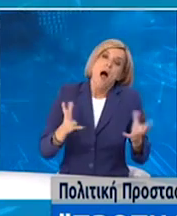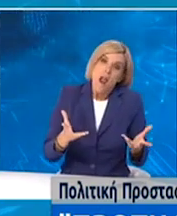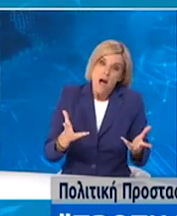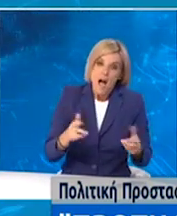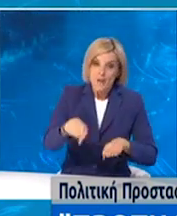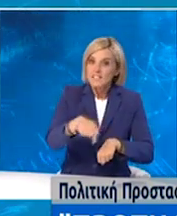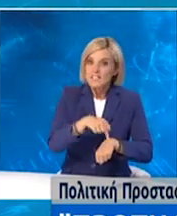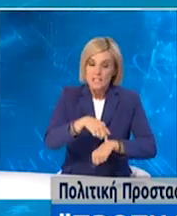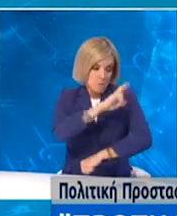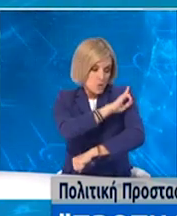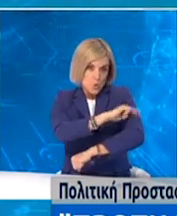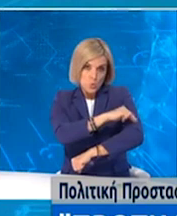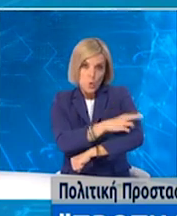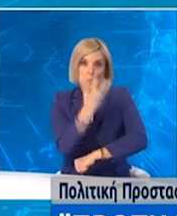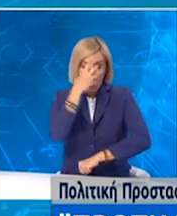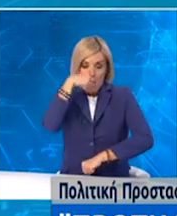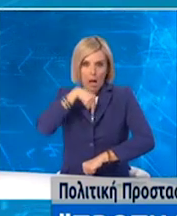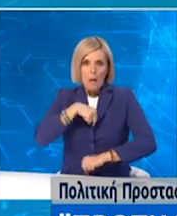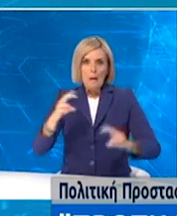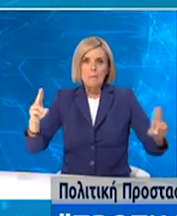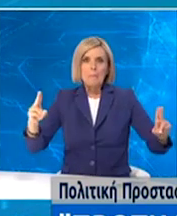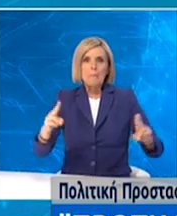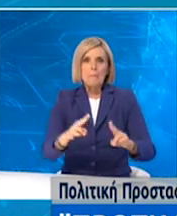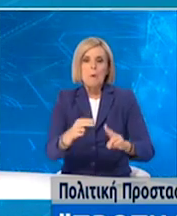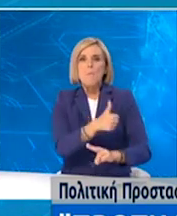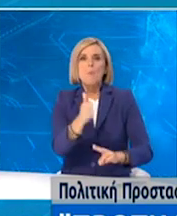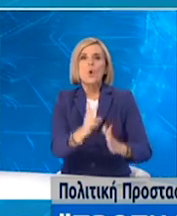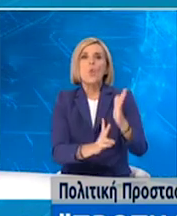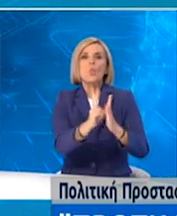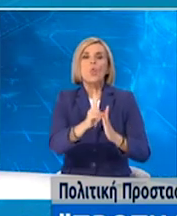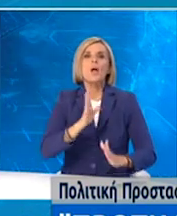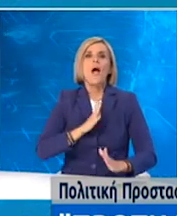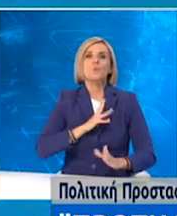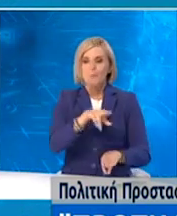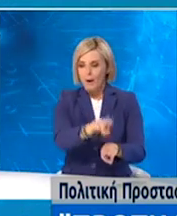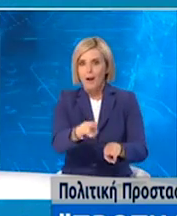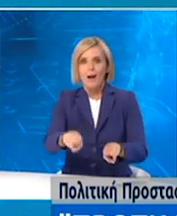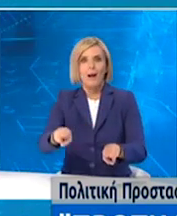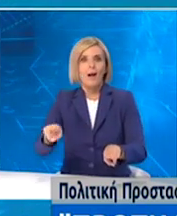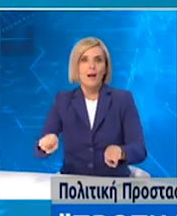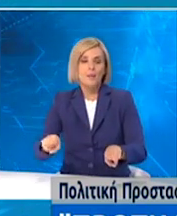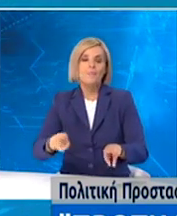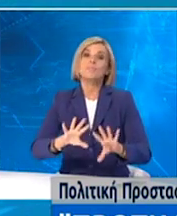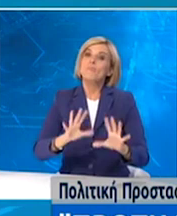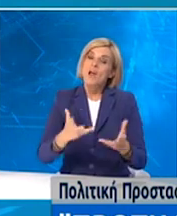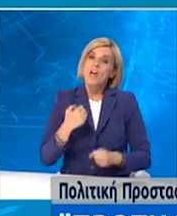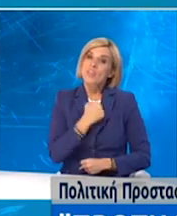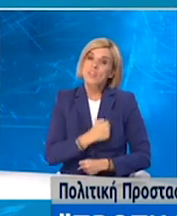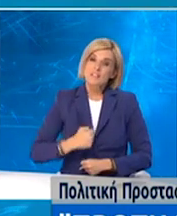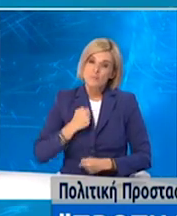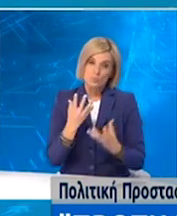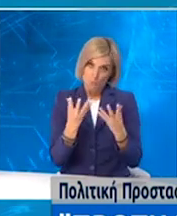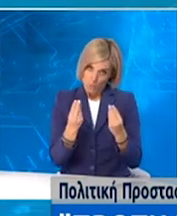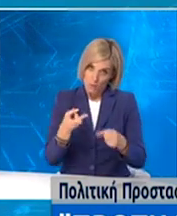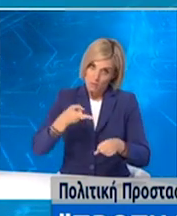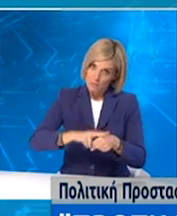είναι διασωληνωμένοι παραμένει πολύ χαμηλός. 12 ήταν χτες. Και ο αριθμός των συμπολιτών μας που δυστυχώς χάνουν τη ζωή τους